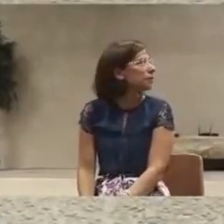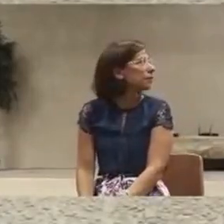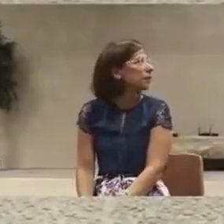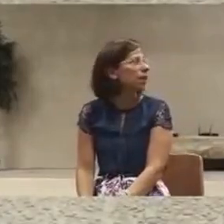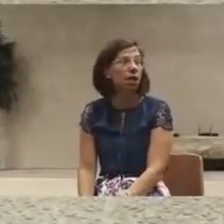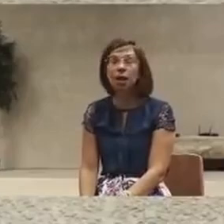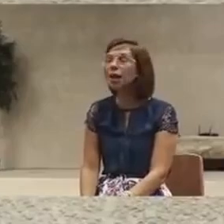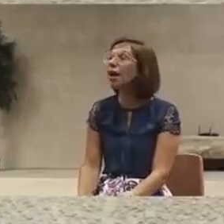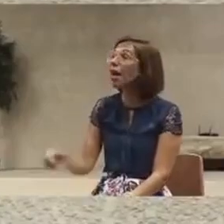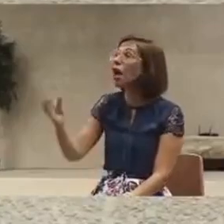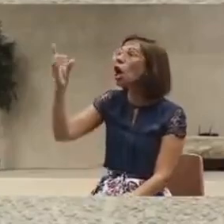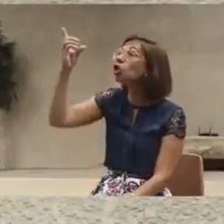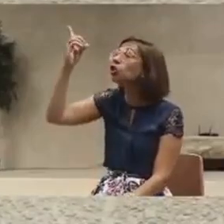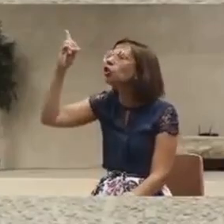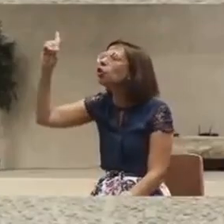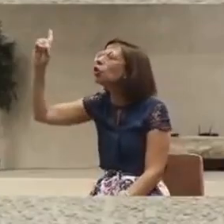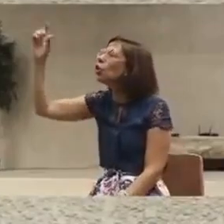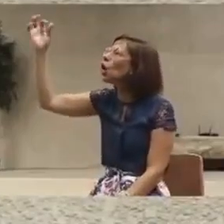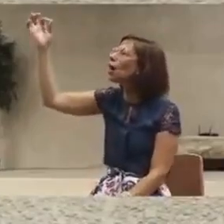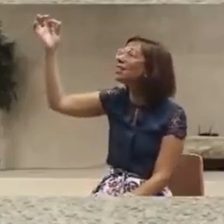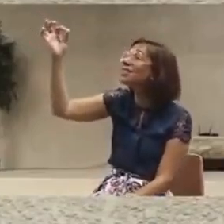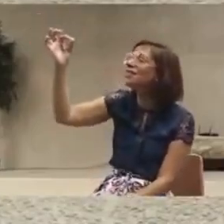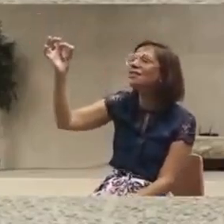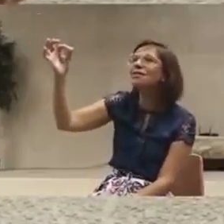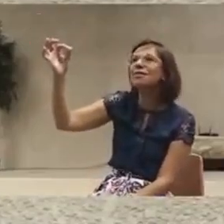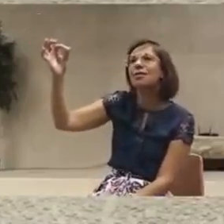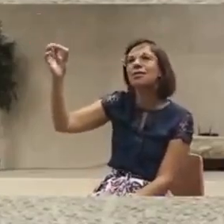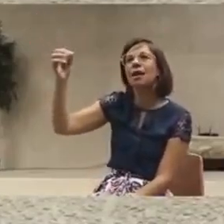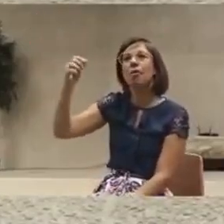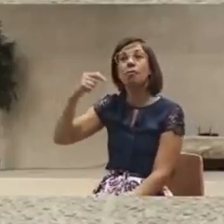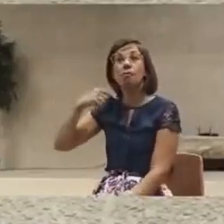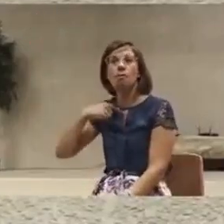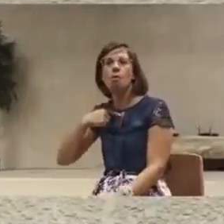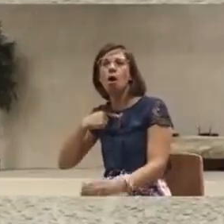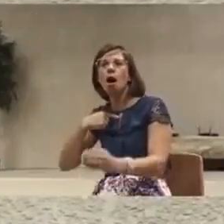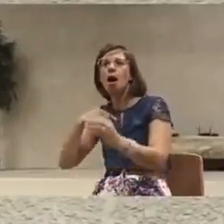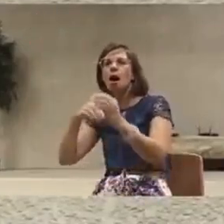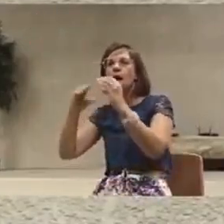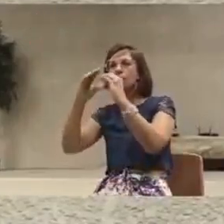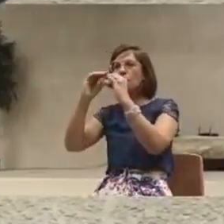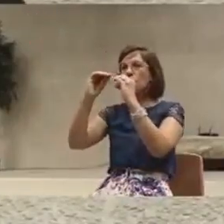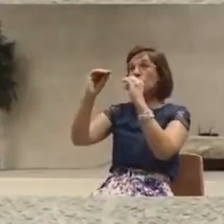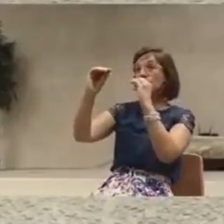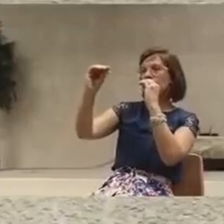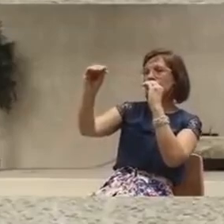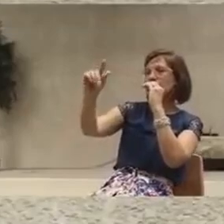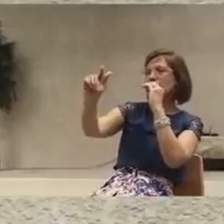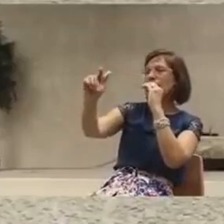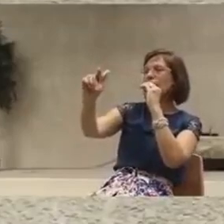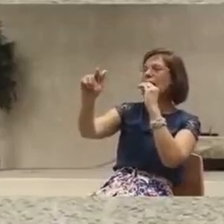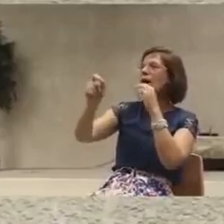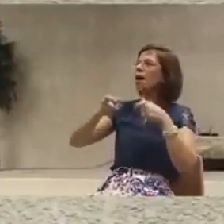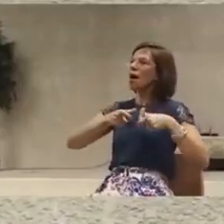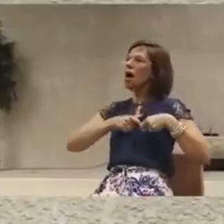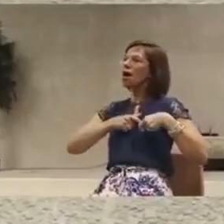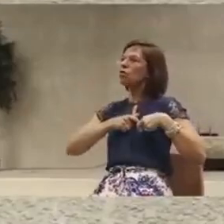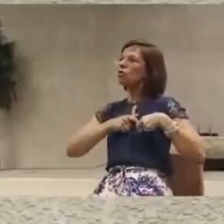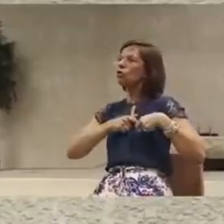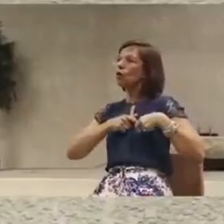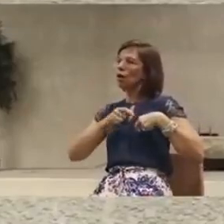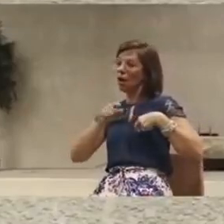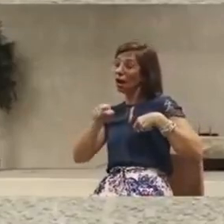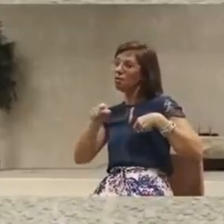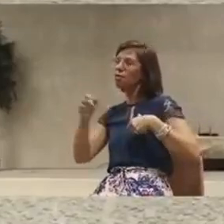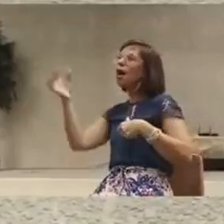désert », parlant d'Israël, comme une fiancée, et je parlerai à son cœur. Le silence de